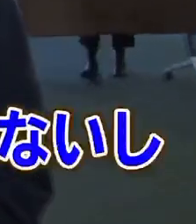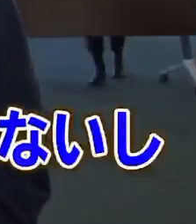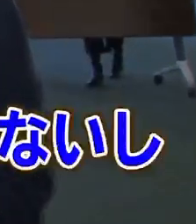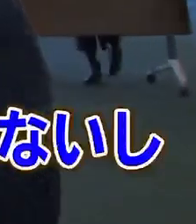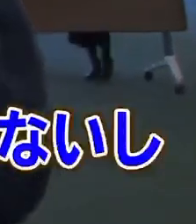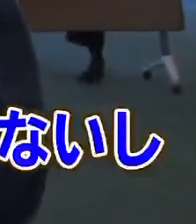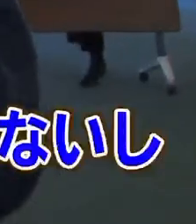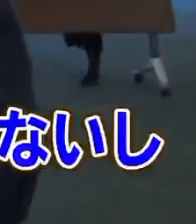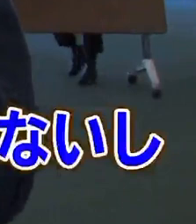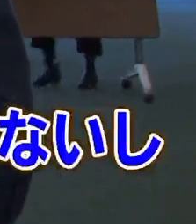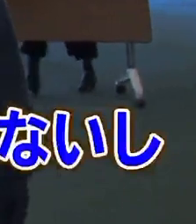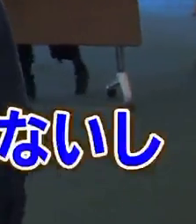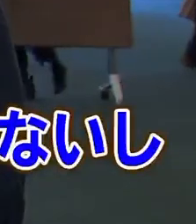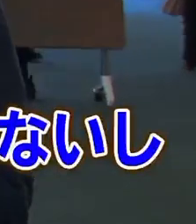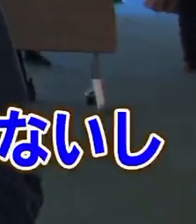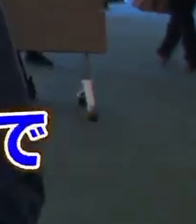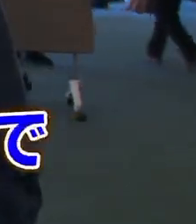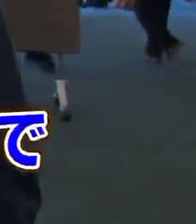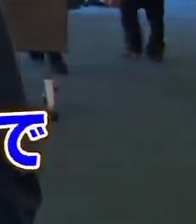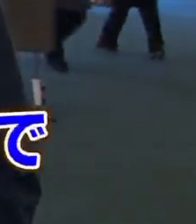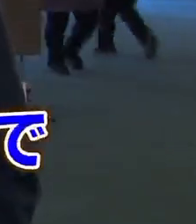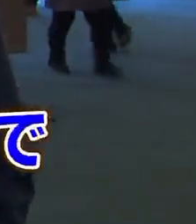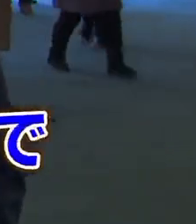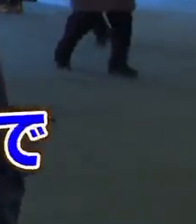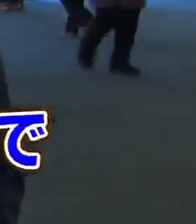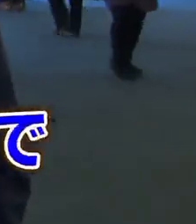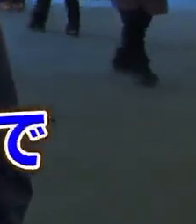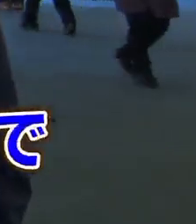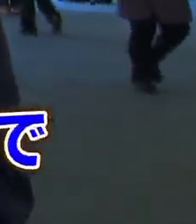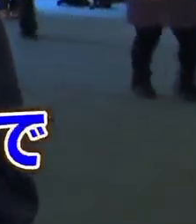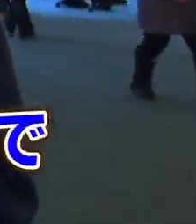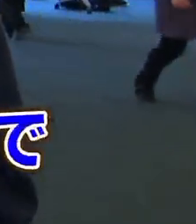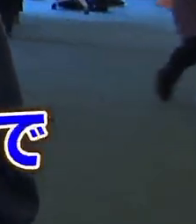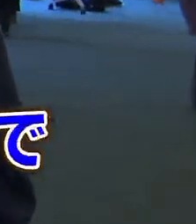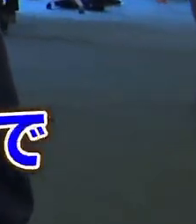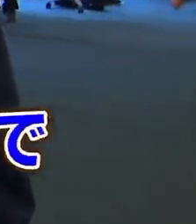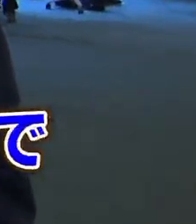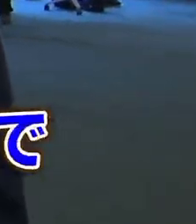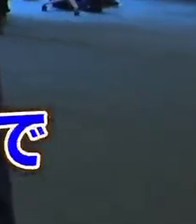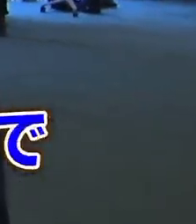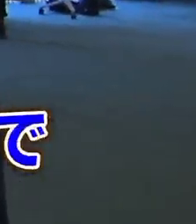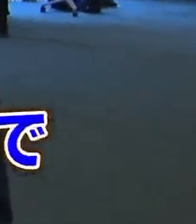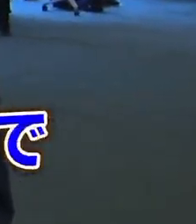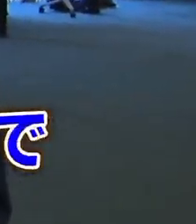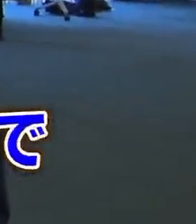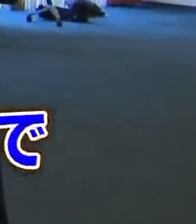っても聞こえない、なんか少し言葉もあまり